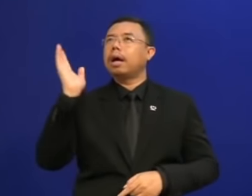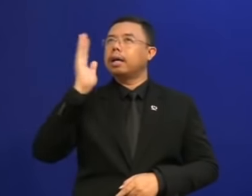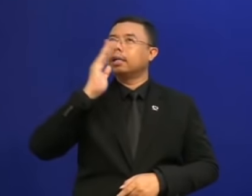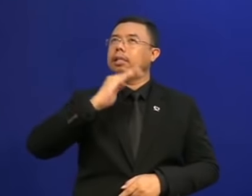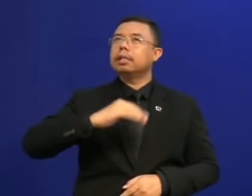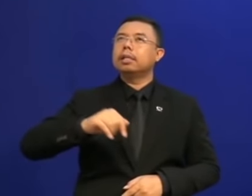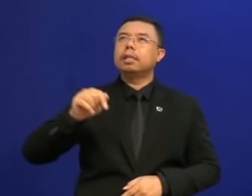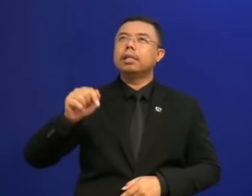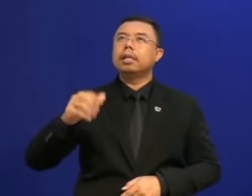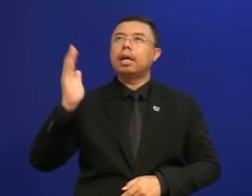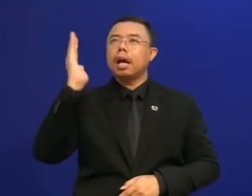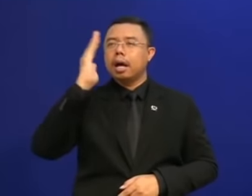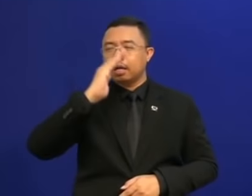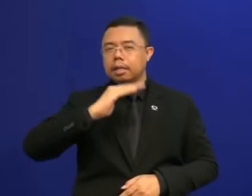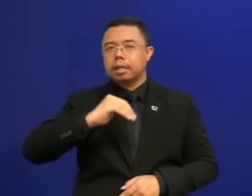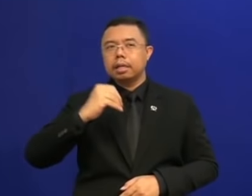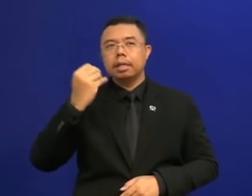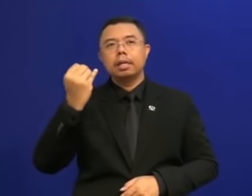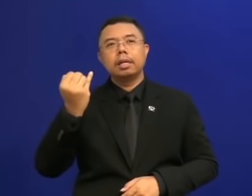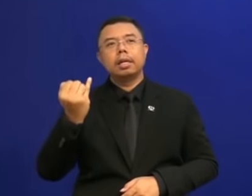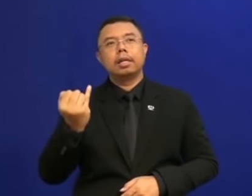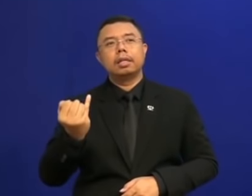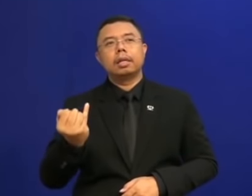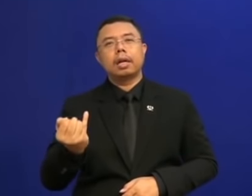Kalau hari ini hari